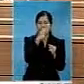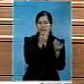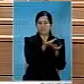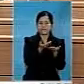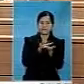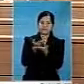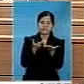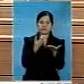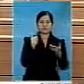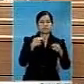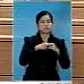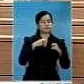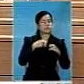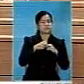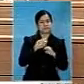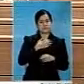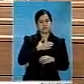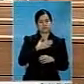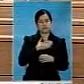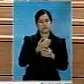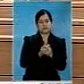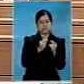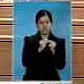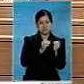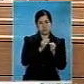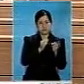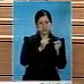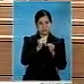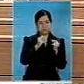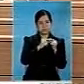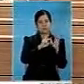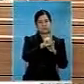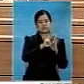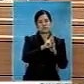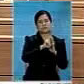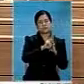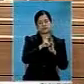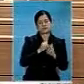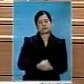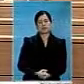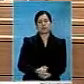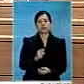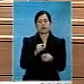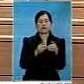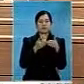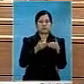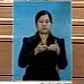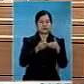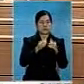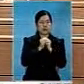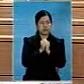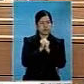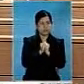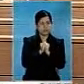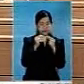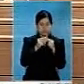ากผมยกตัวอย่างใกล้ตัวที่สุดนะครับที่จังหวัดเชียงรายบ้านผมเนี่ยเรือจีนขนสินค้ามาที่อำเภอเชียงแส